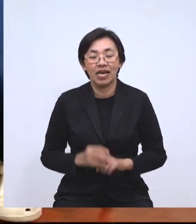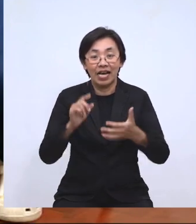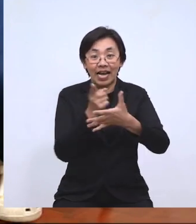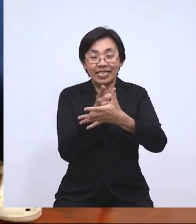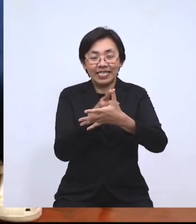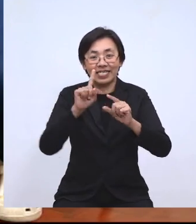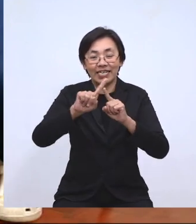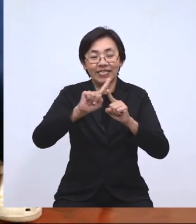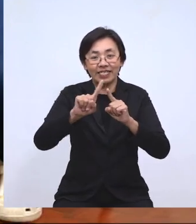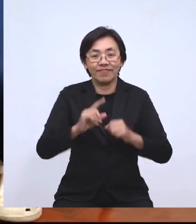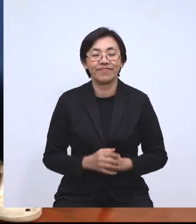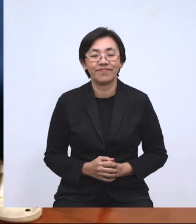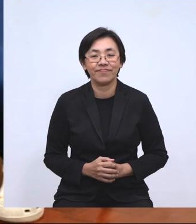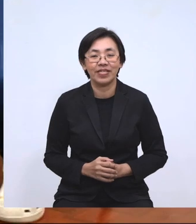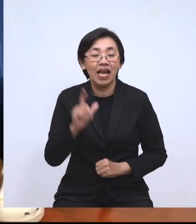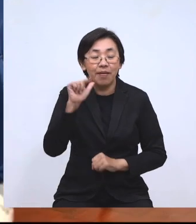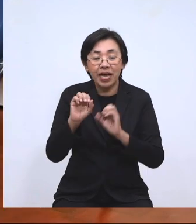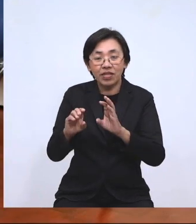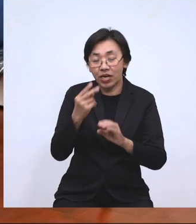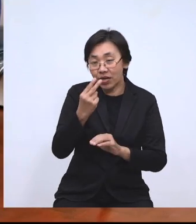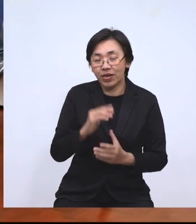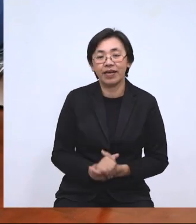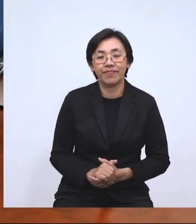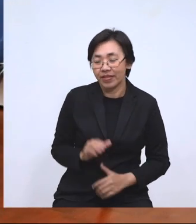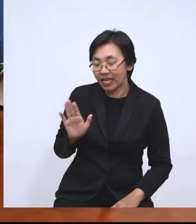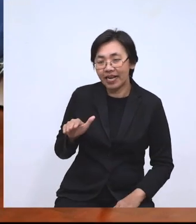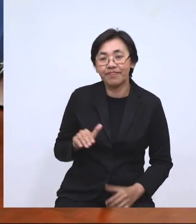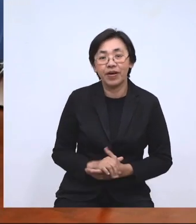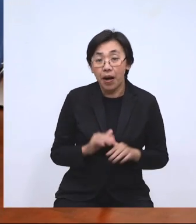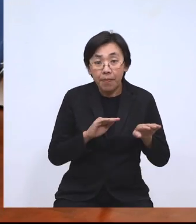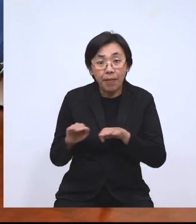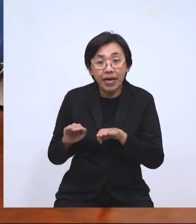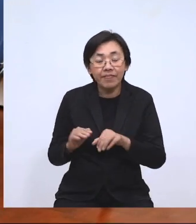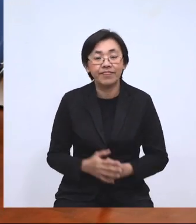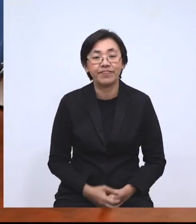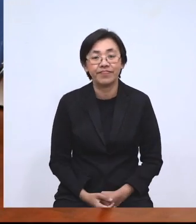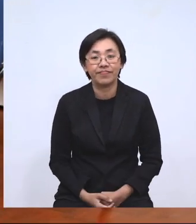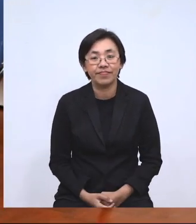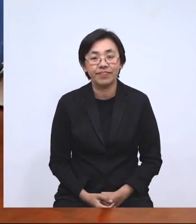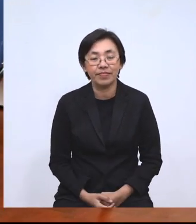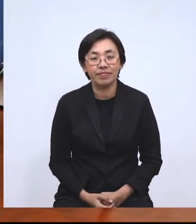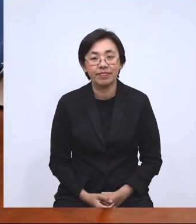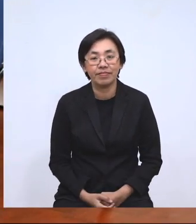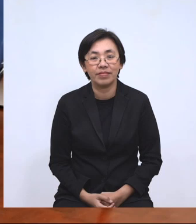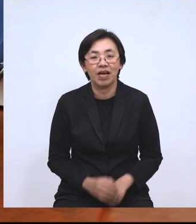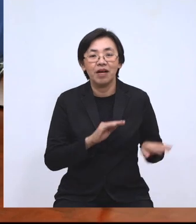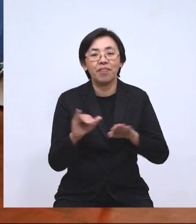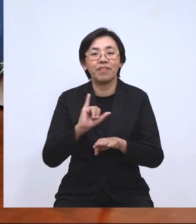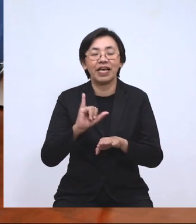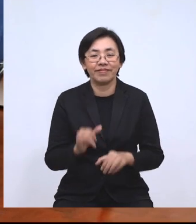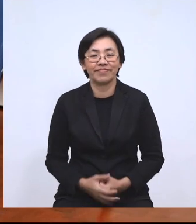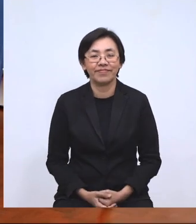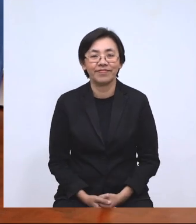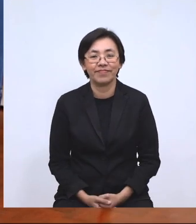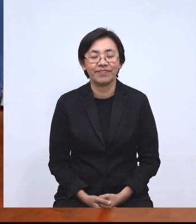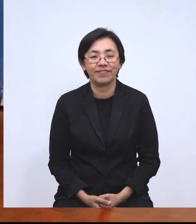ขั้นตอนที่หนึ่งเลยนะคะ ข ั้ นตอนที่หนึ่งค่ะคุณแม่แม่สอนเลยค่ะ เราดูนะคะแม่มอสครับพร้อมไหม เด็กยังไม่พร้อม เด็กยังไม่พร้อม